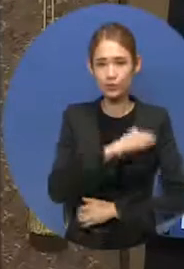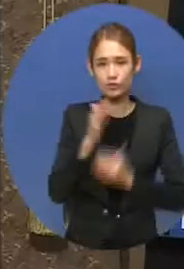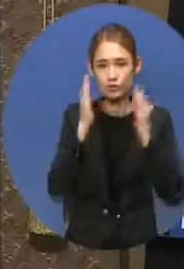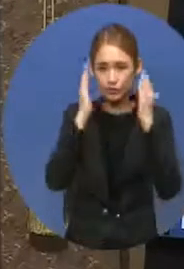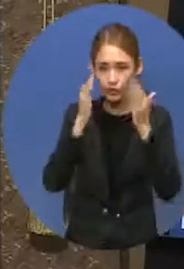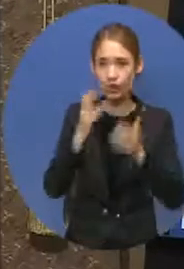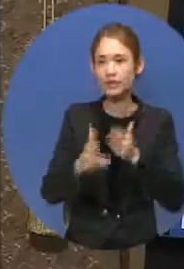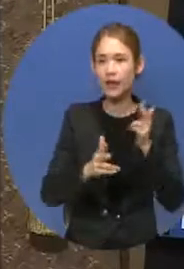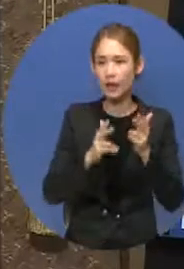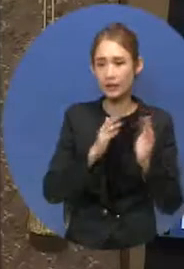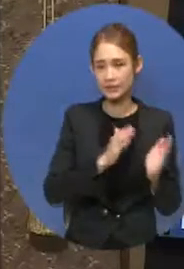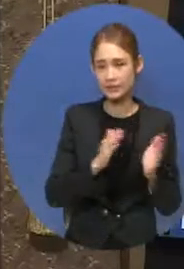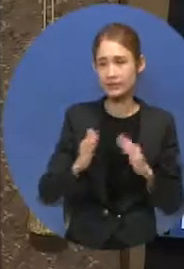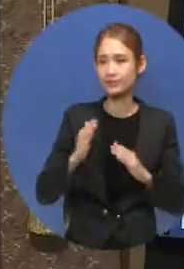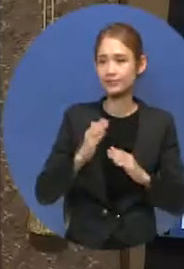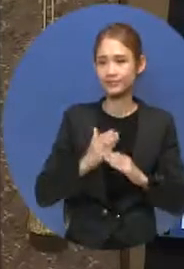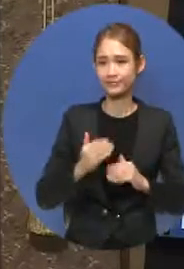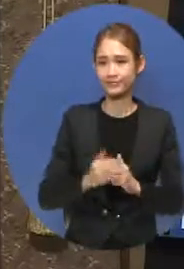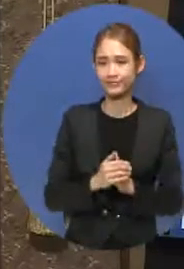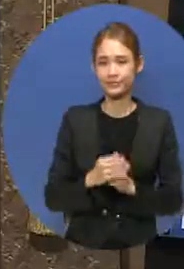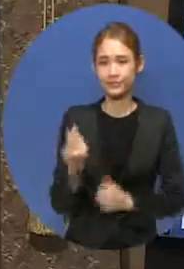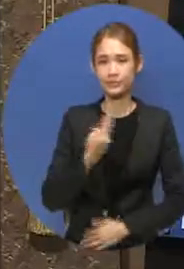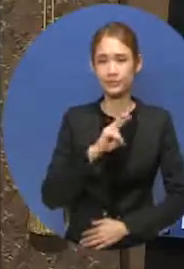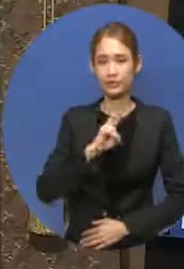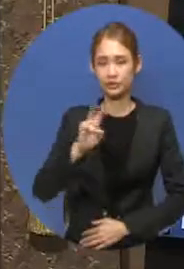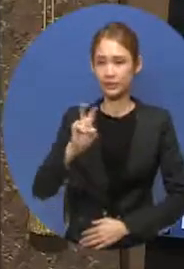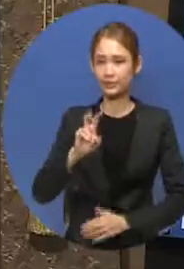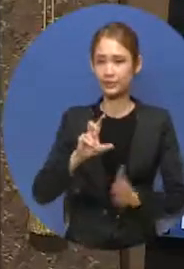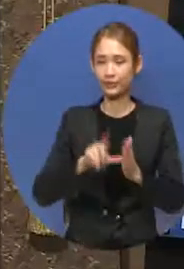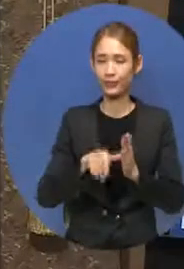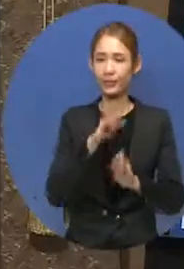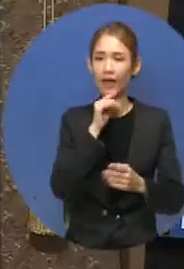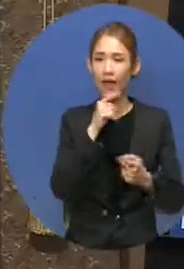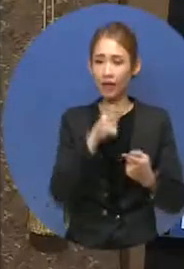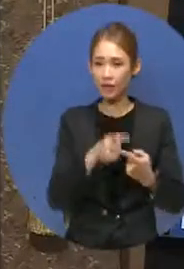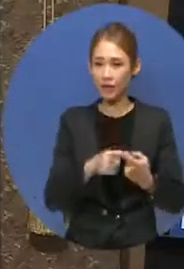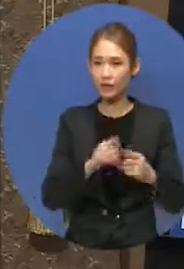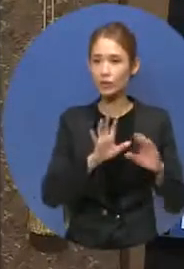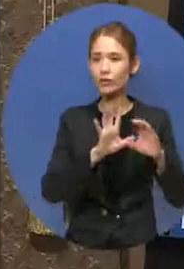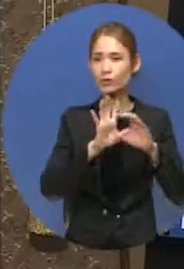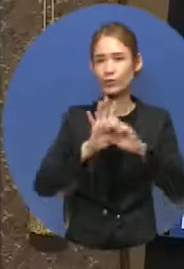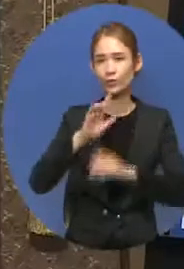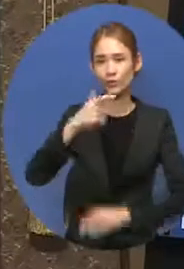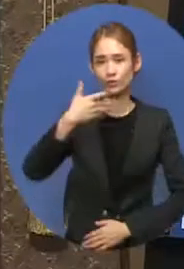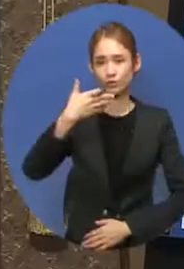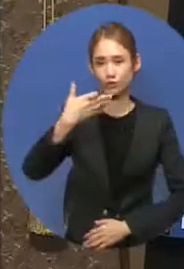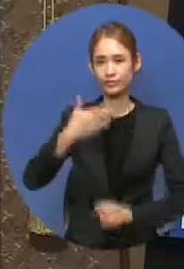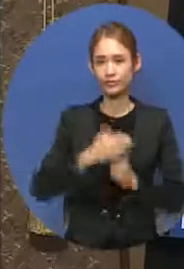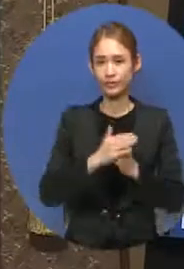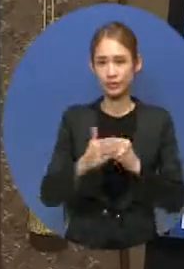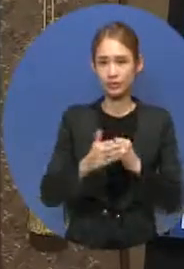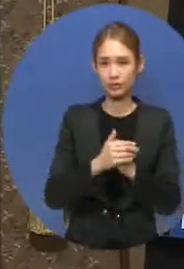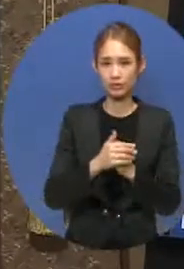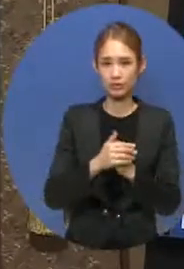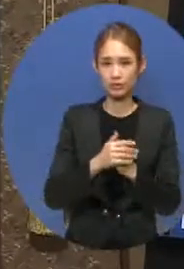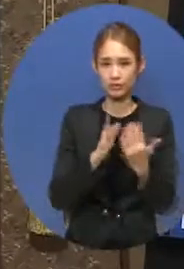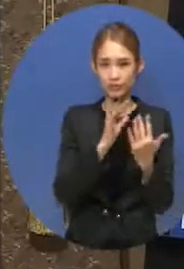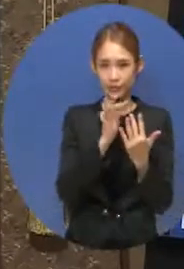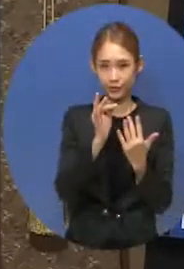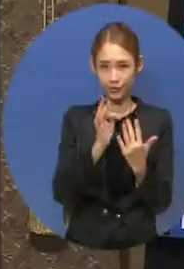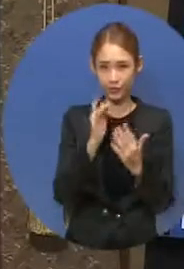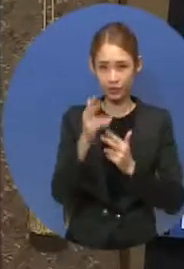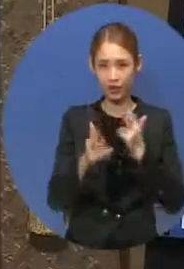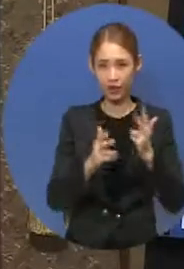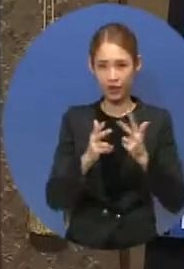사업을 진행해오지 않았나 싶습니다. 예. 2020년도에는 단연히 코로나19로 인해서 어떻게 하면 언택트 사업을 할 것인가가